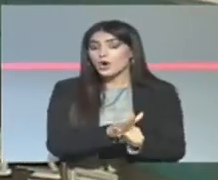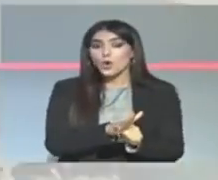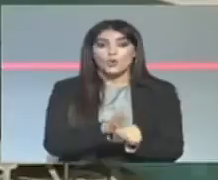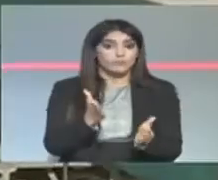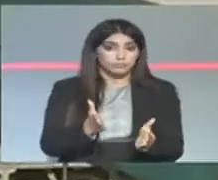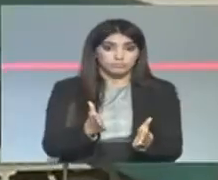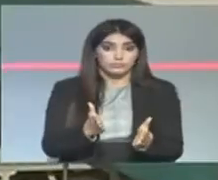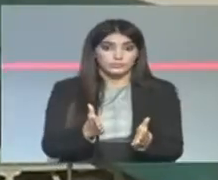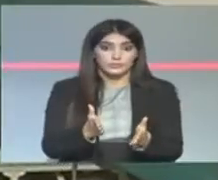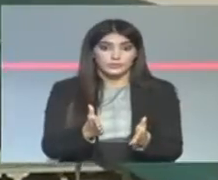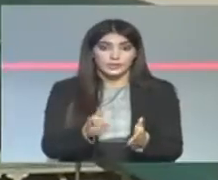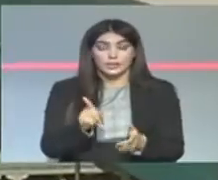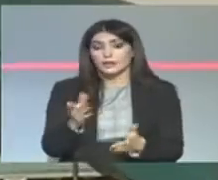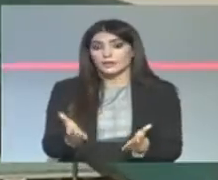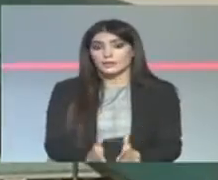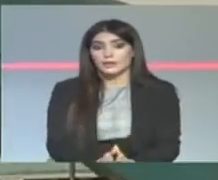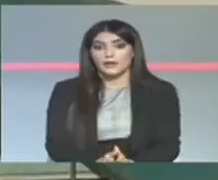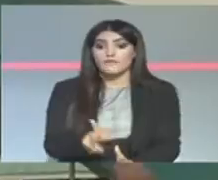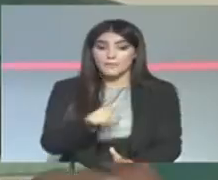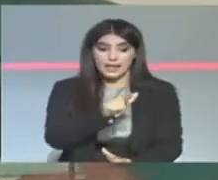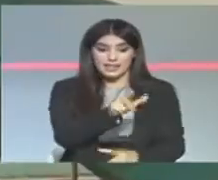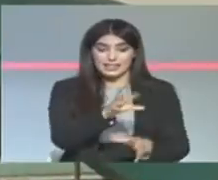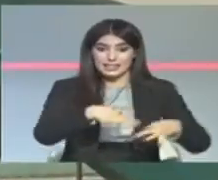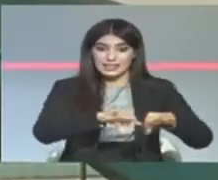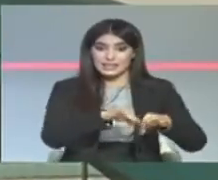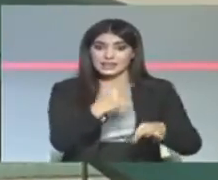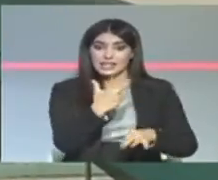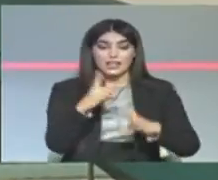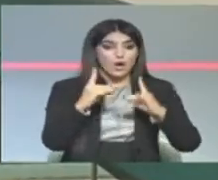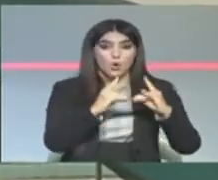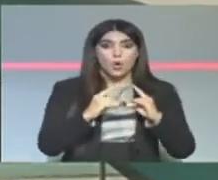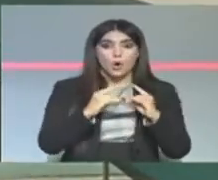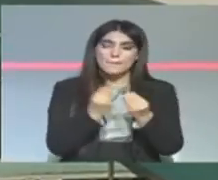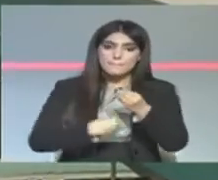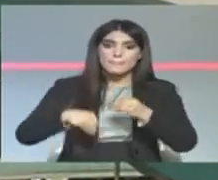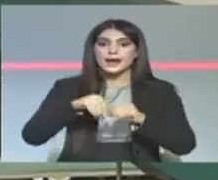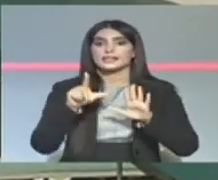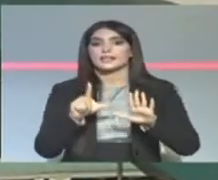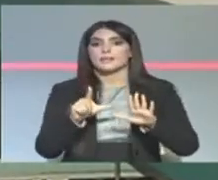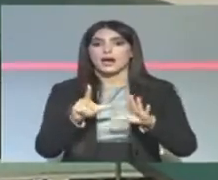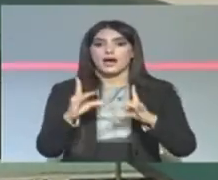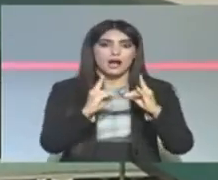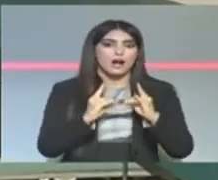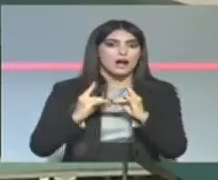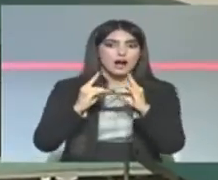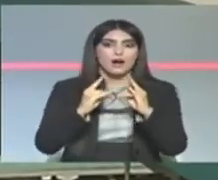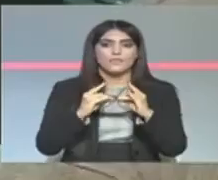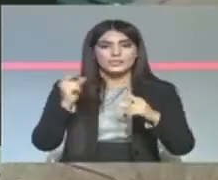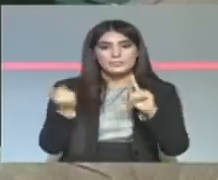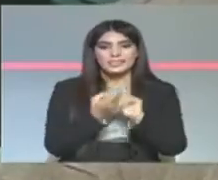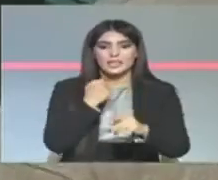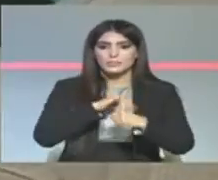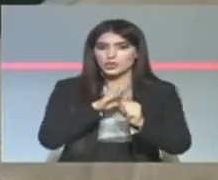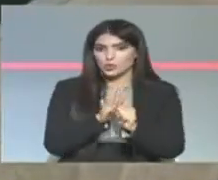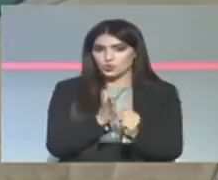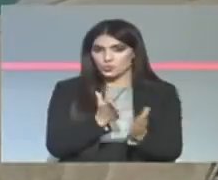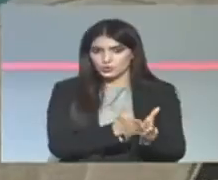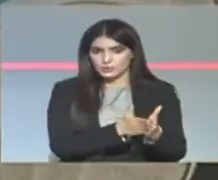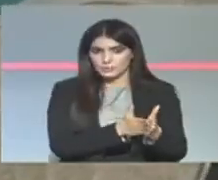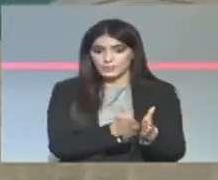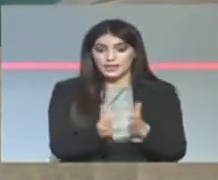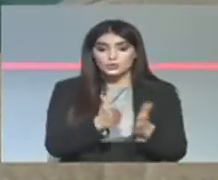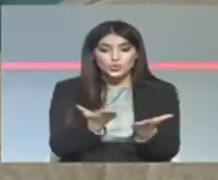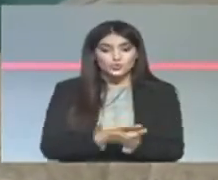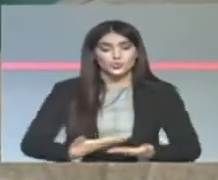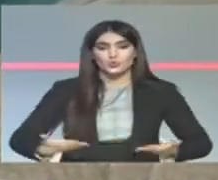بالاداره اه ب اه ثلاثه اشهر الى جانب سبعه اسرها بالاقسام الداخليه هذا ما ما هو الكويت الوضع حرج جدا